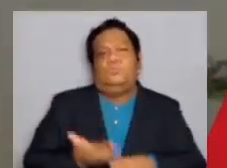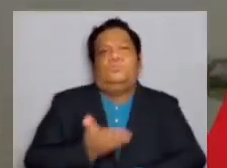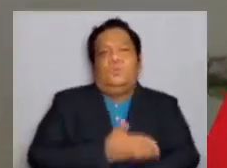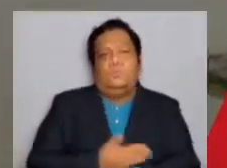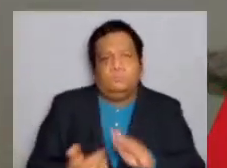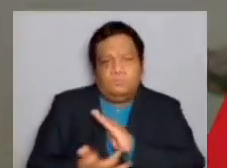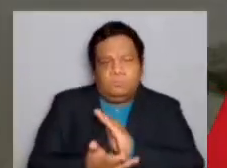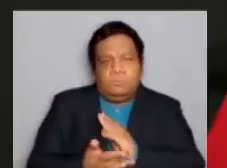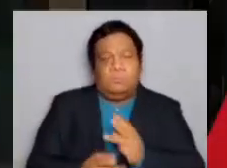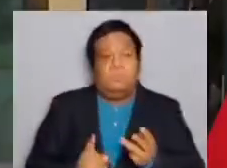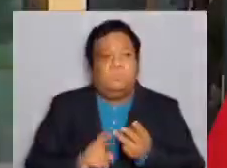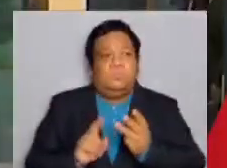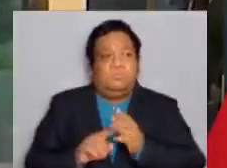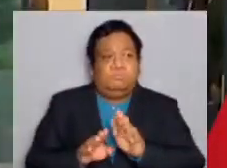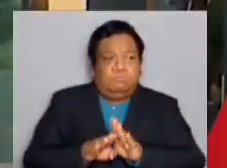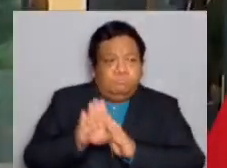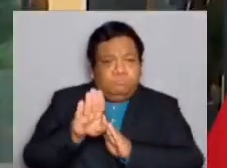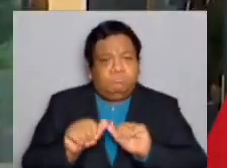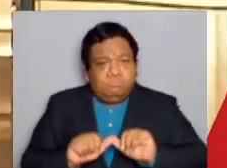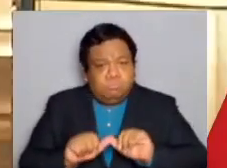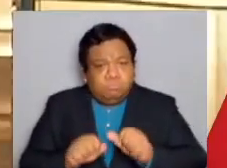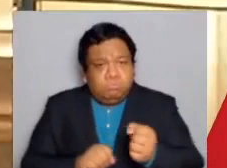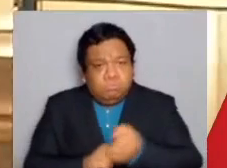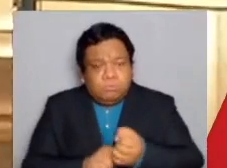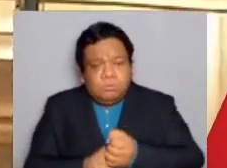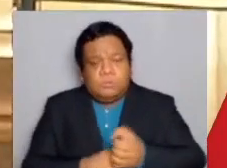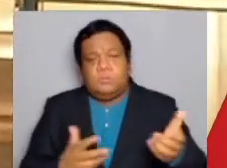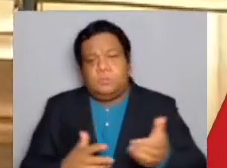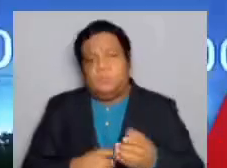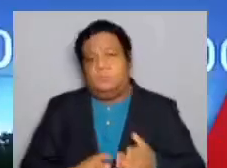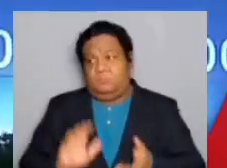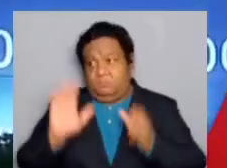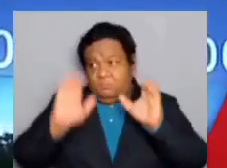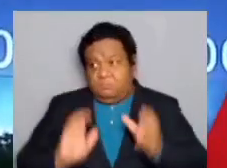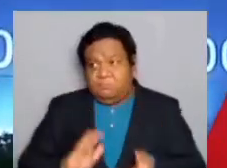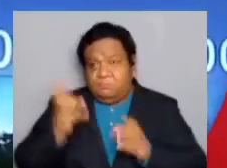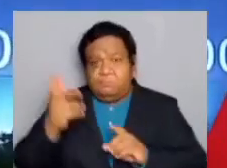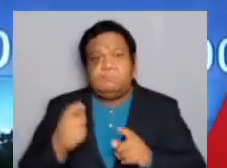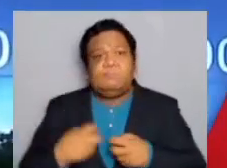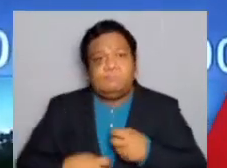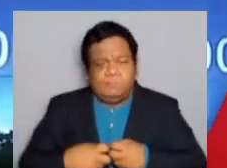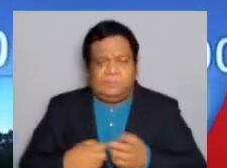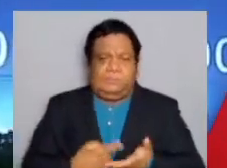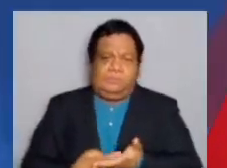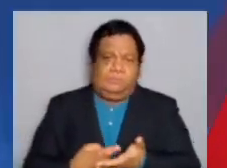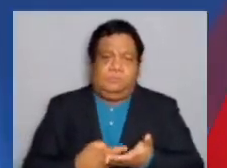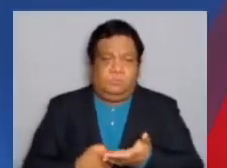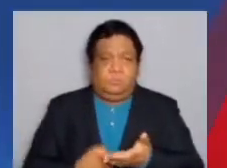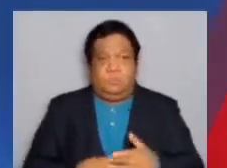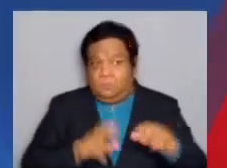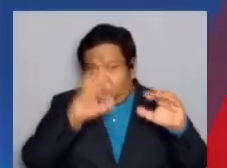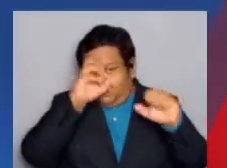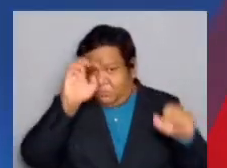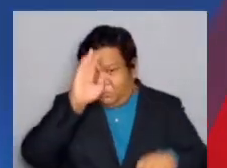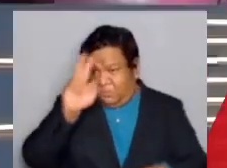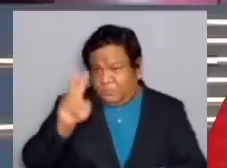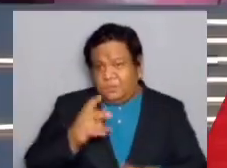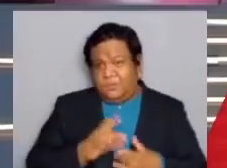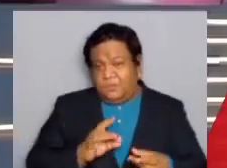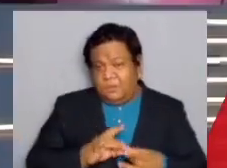krisis sa climate change. Mismo ang Pangulo na nagsabi na mahalaga ang APEC dahil narito ang 38% ng populasyon ng